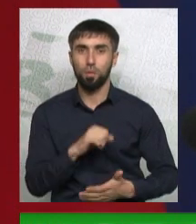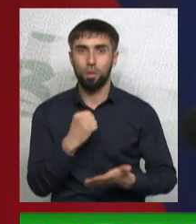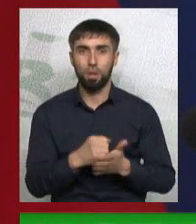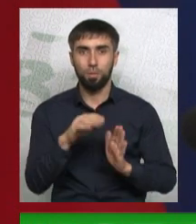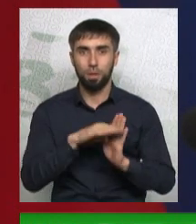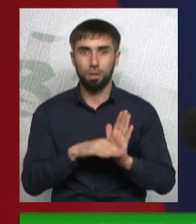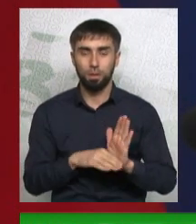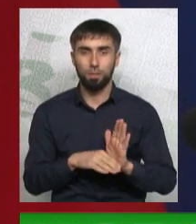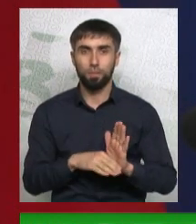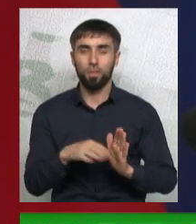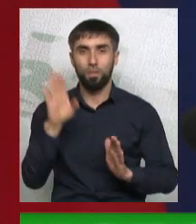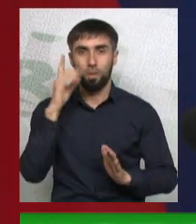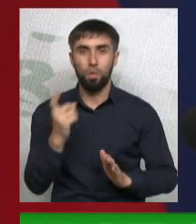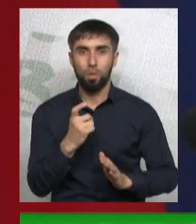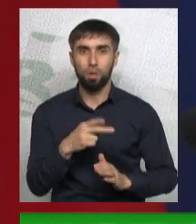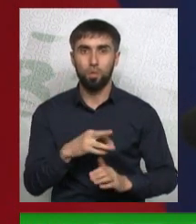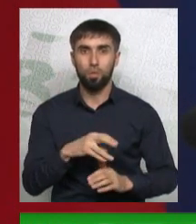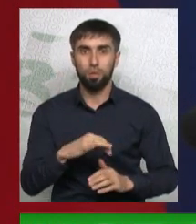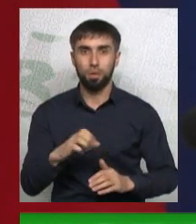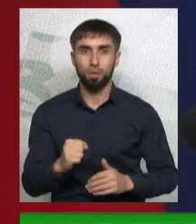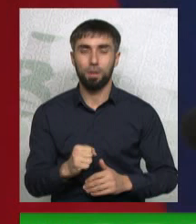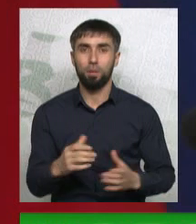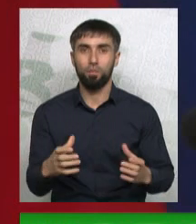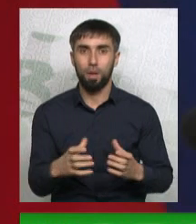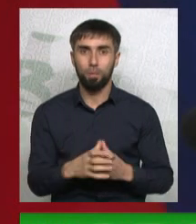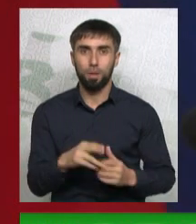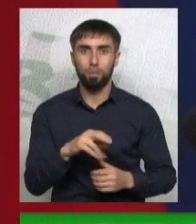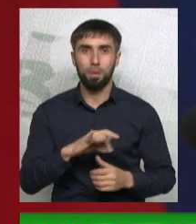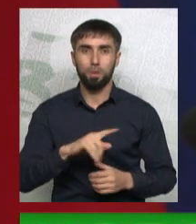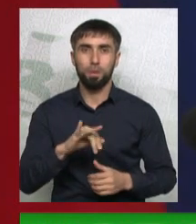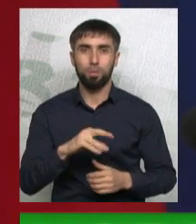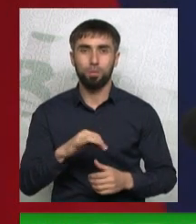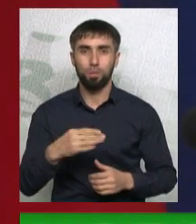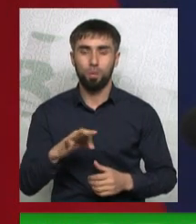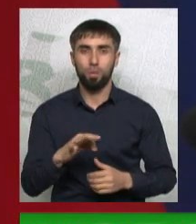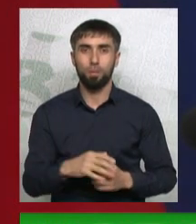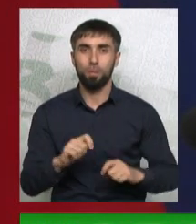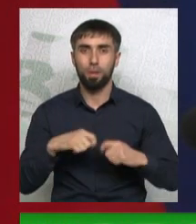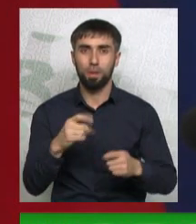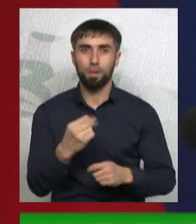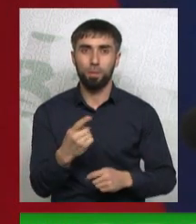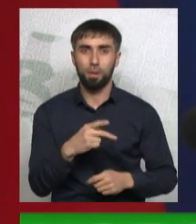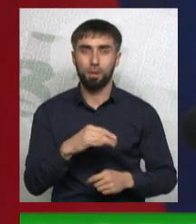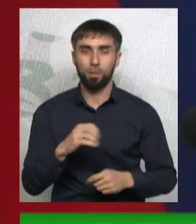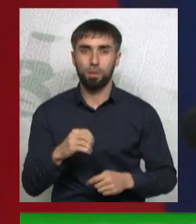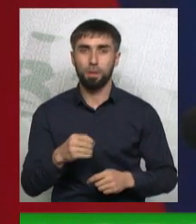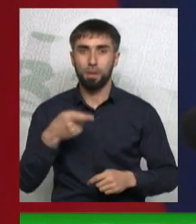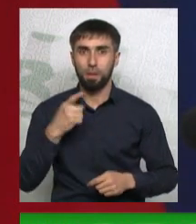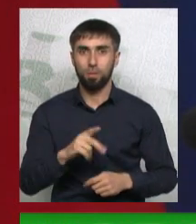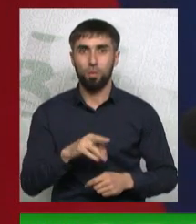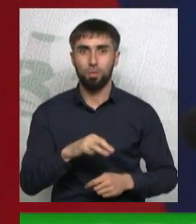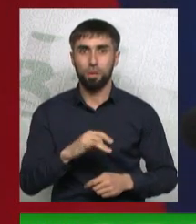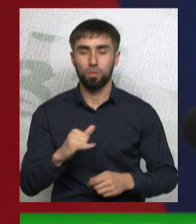программа консолидации водохозяйственного комплекса. Сформирован перечень имущества, передаваемого на первом этапе единому